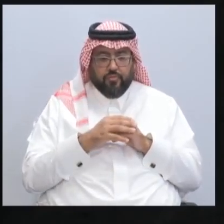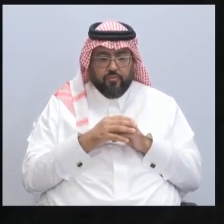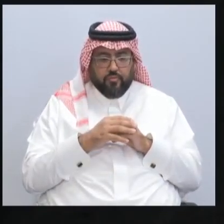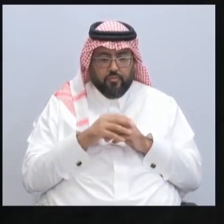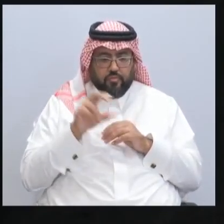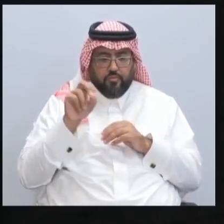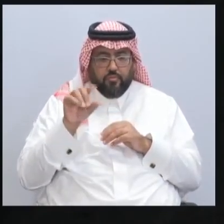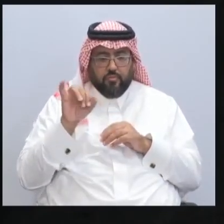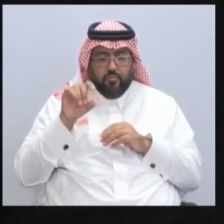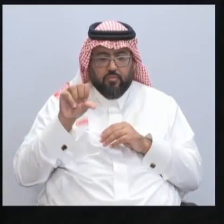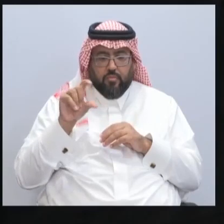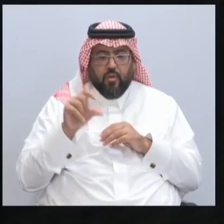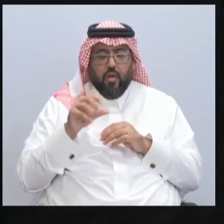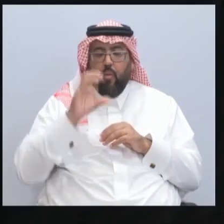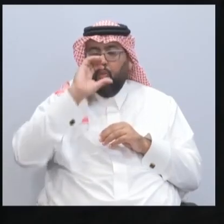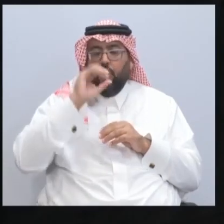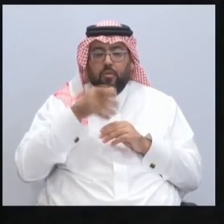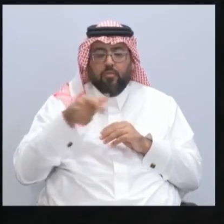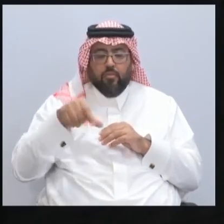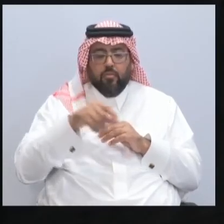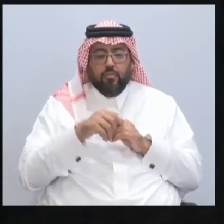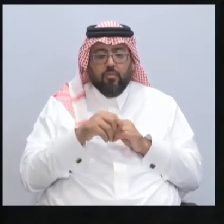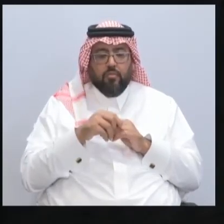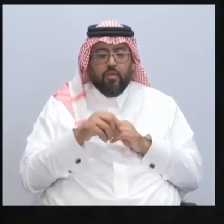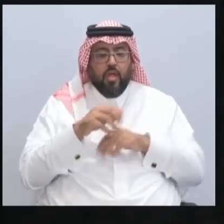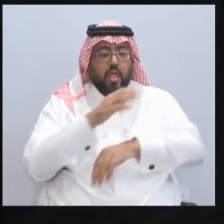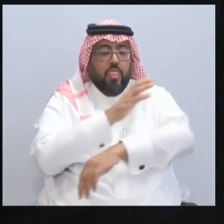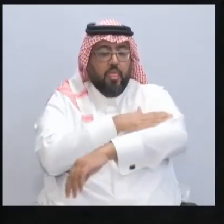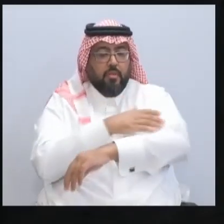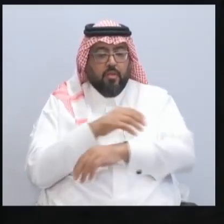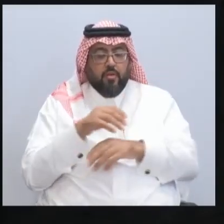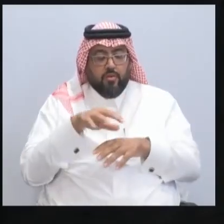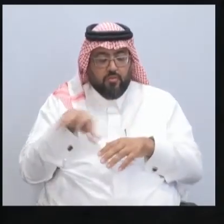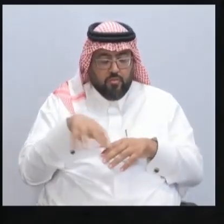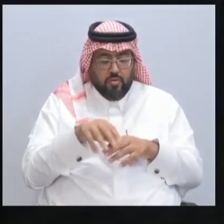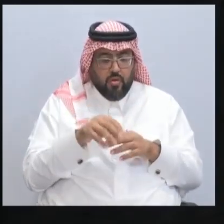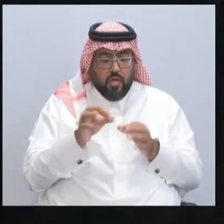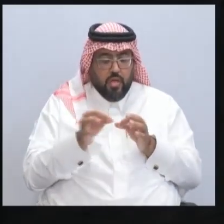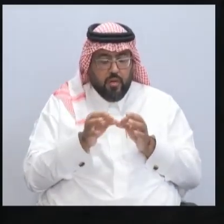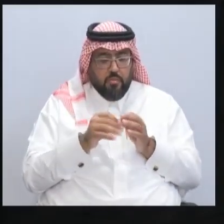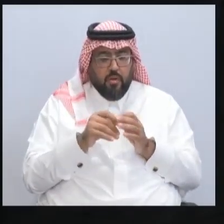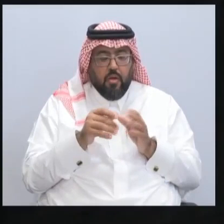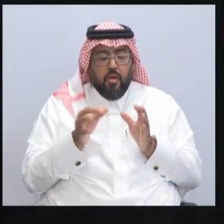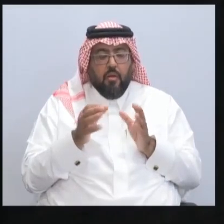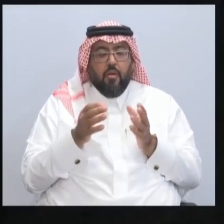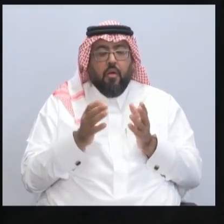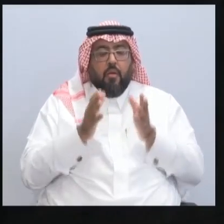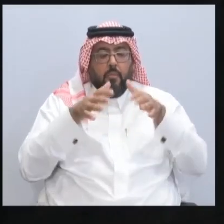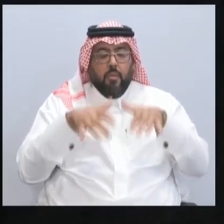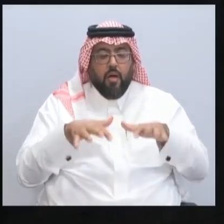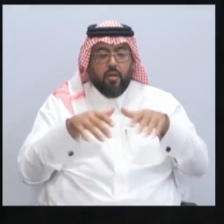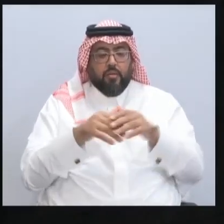الموارد المائيه لذا اعتمد السكان القريبون من البحر